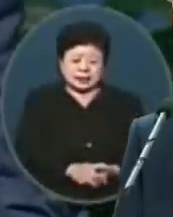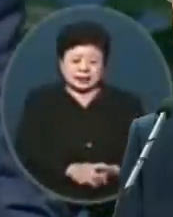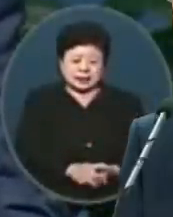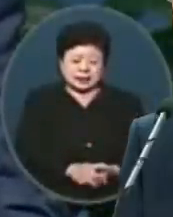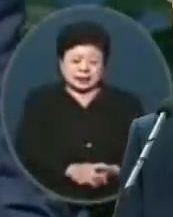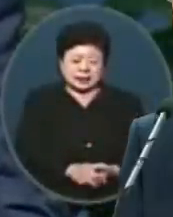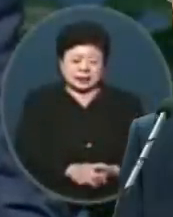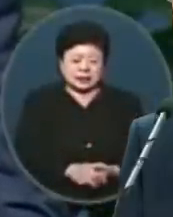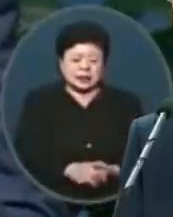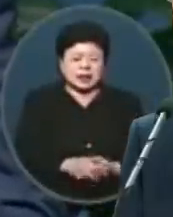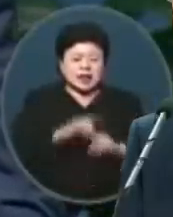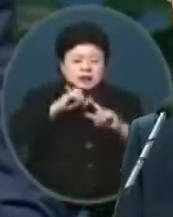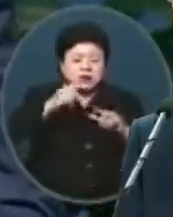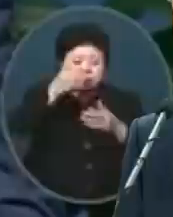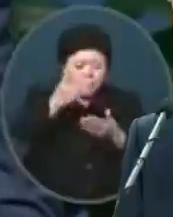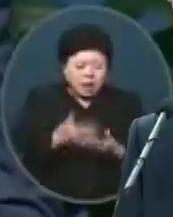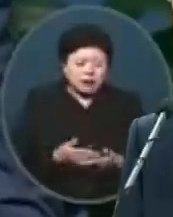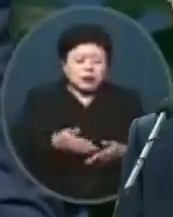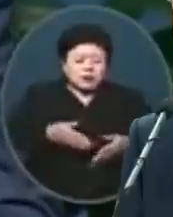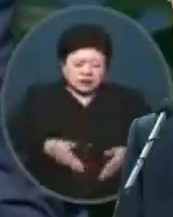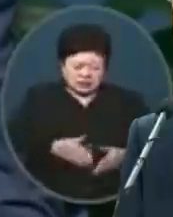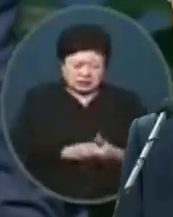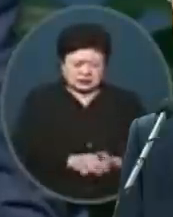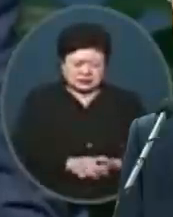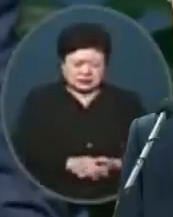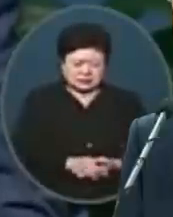선고를 받지 않고 태어난 사람은 없습니다.